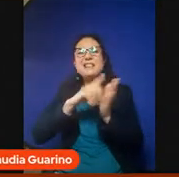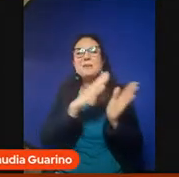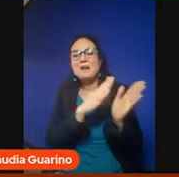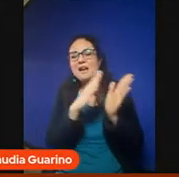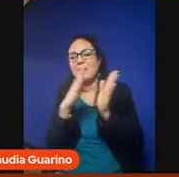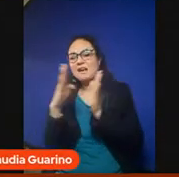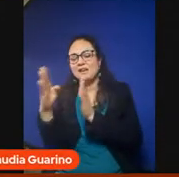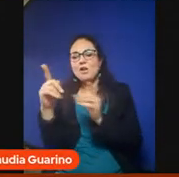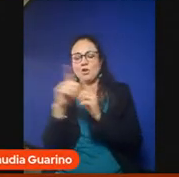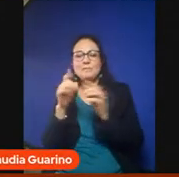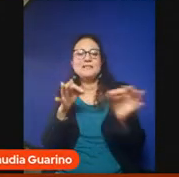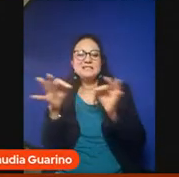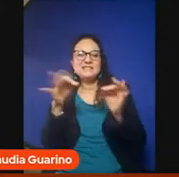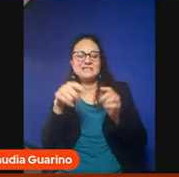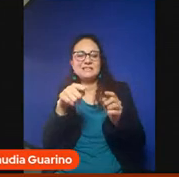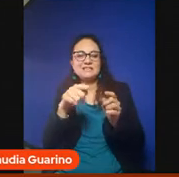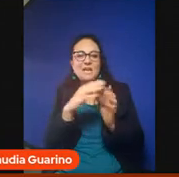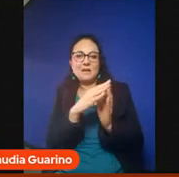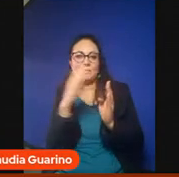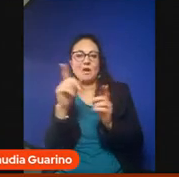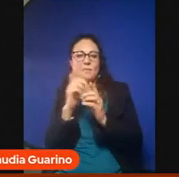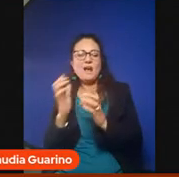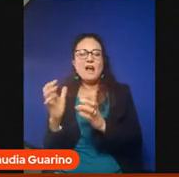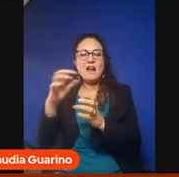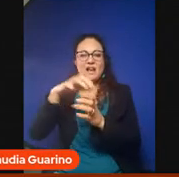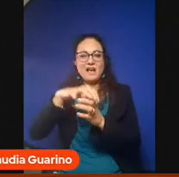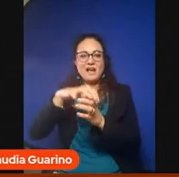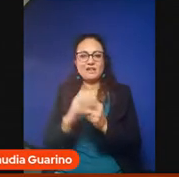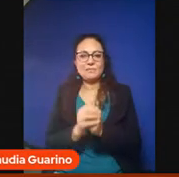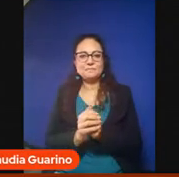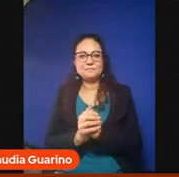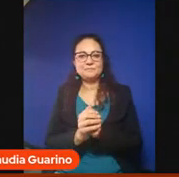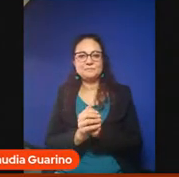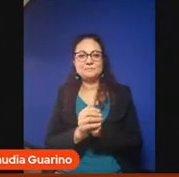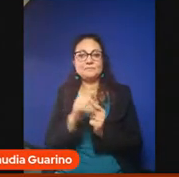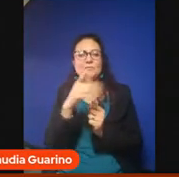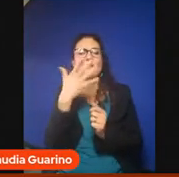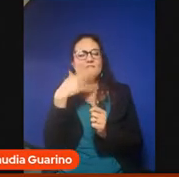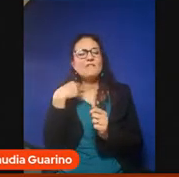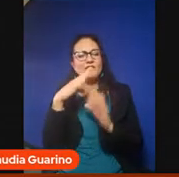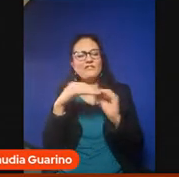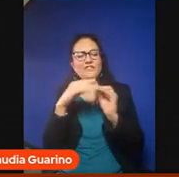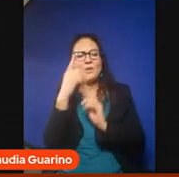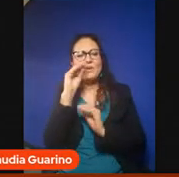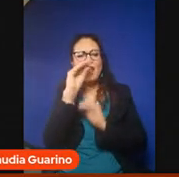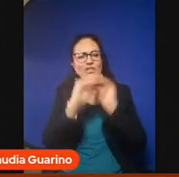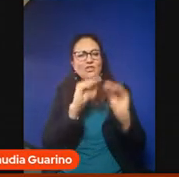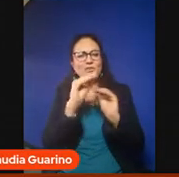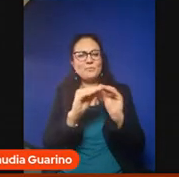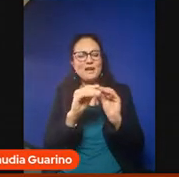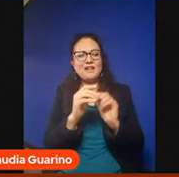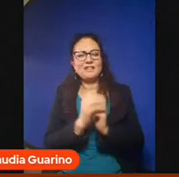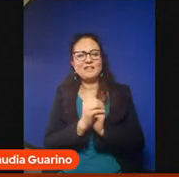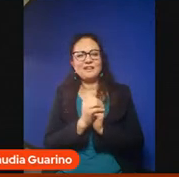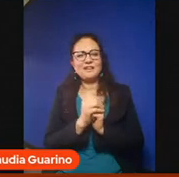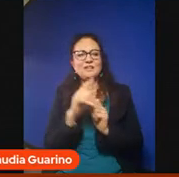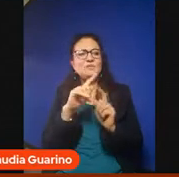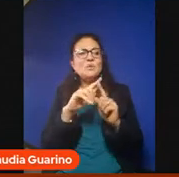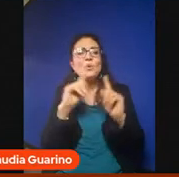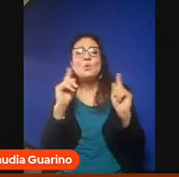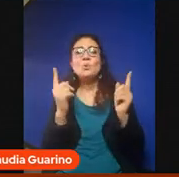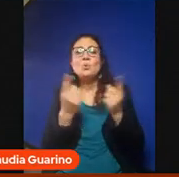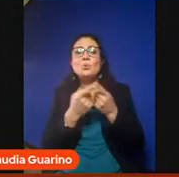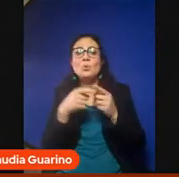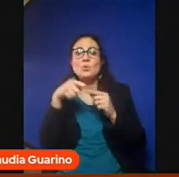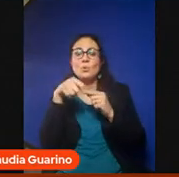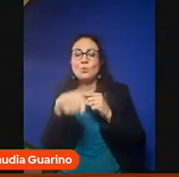sistema stesso. Ecco, io una domanda la vorrei fare, non... Dico, in tutto questo, cioè